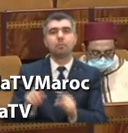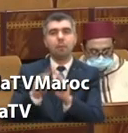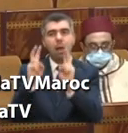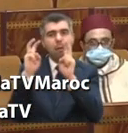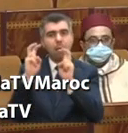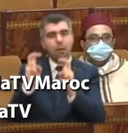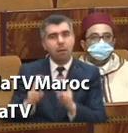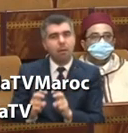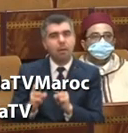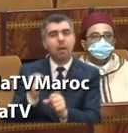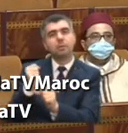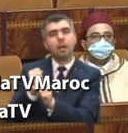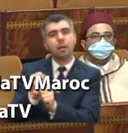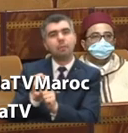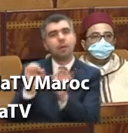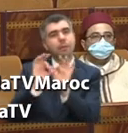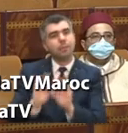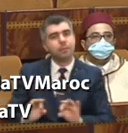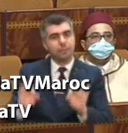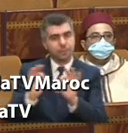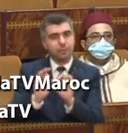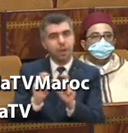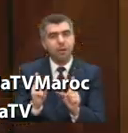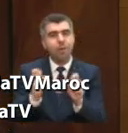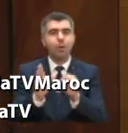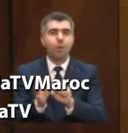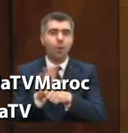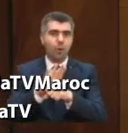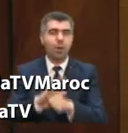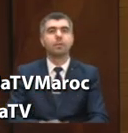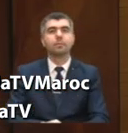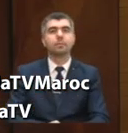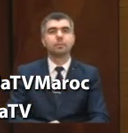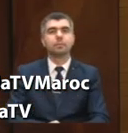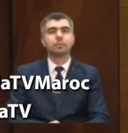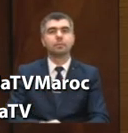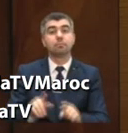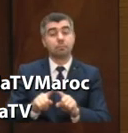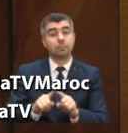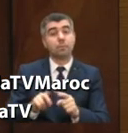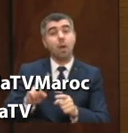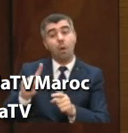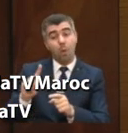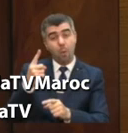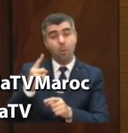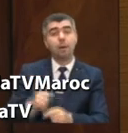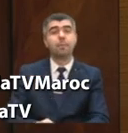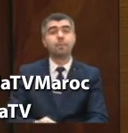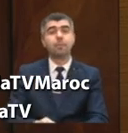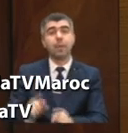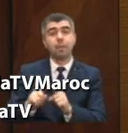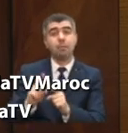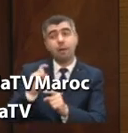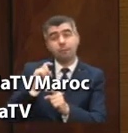أو توقف النشاط الاقتصادي جراء جائحة فيروس كورونا. فهكذا تم إقرار أولاً تخصيص تعويض